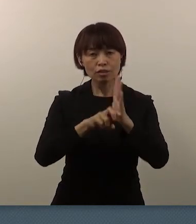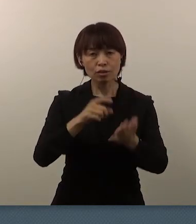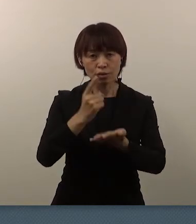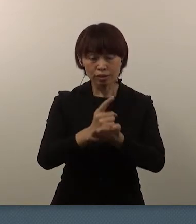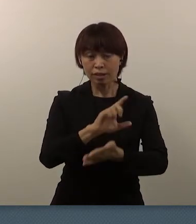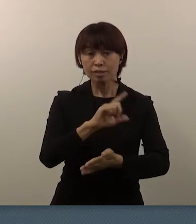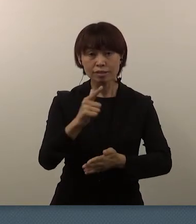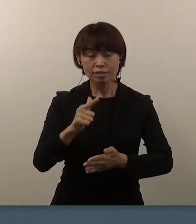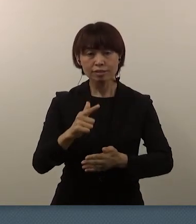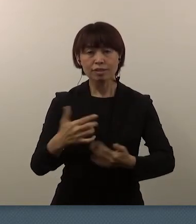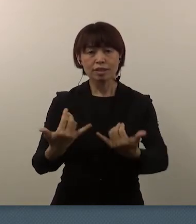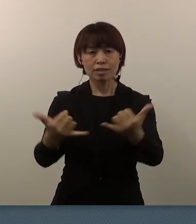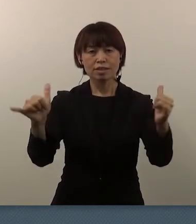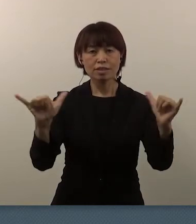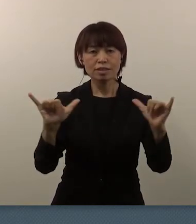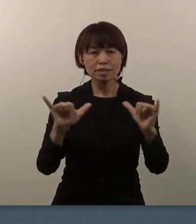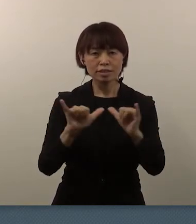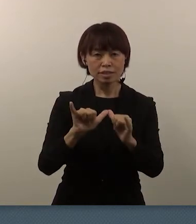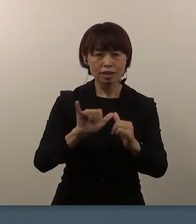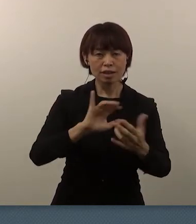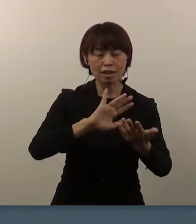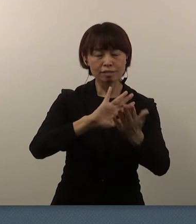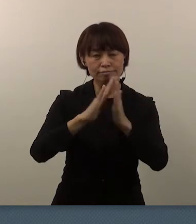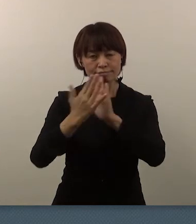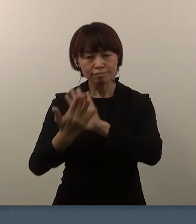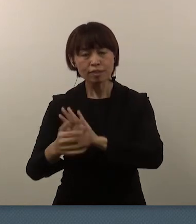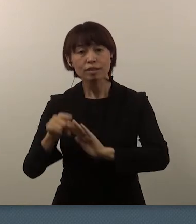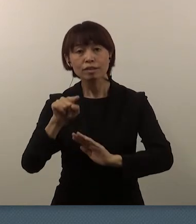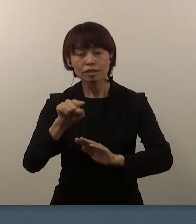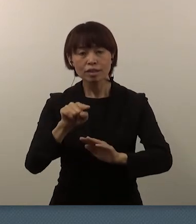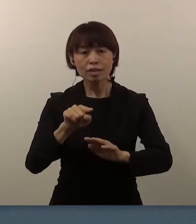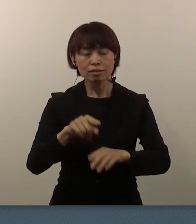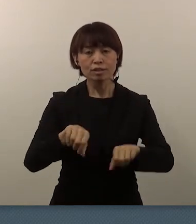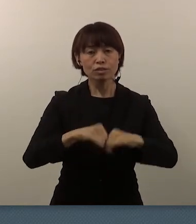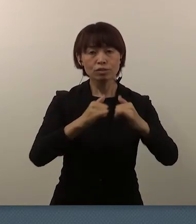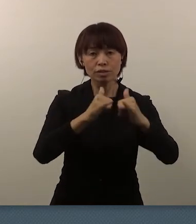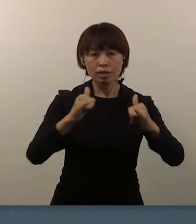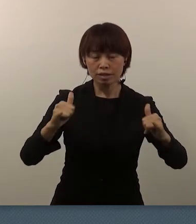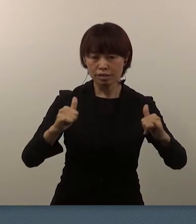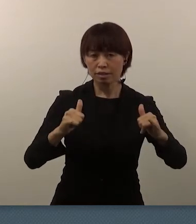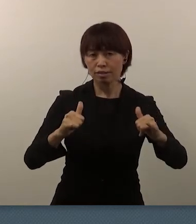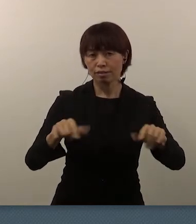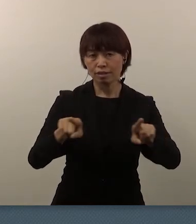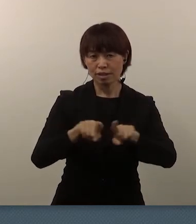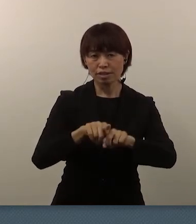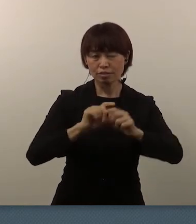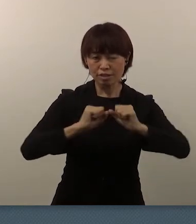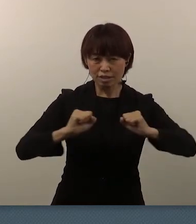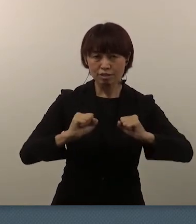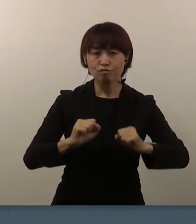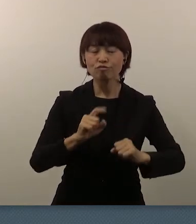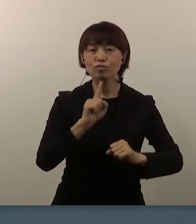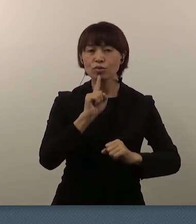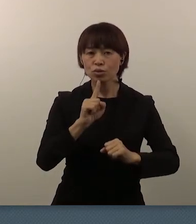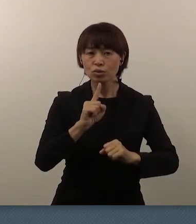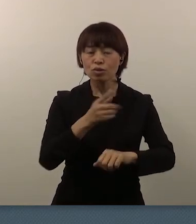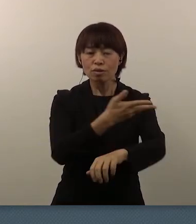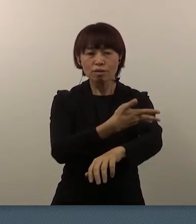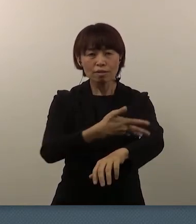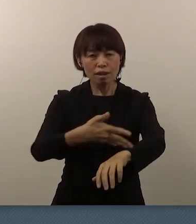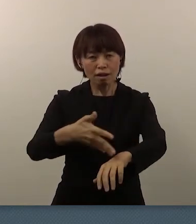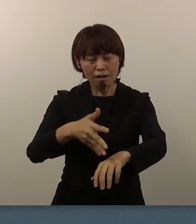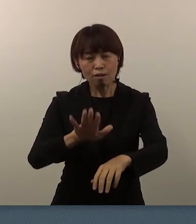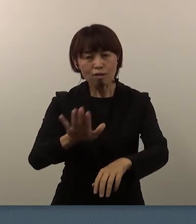そういうその障害者の皆さんと共にみんな生きていくんだという大きな流れができてきていると思いますね。です